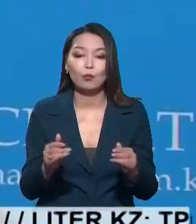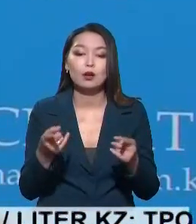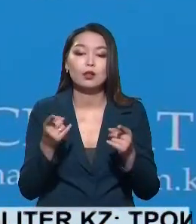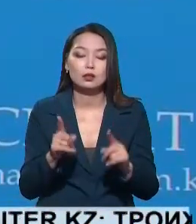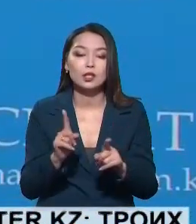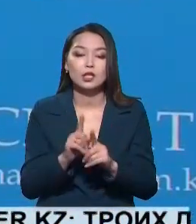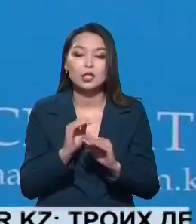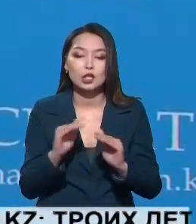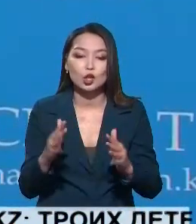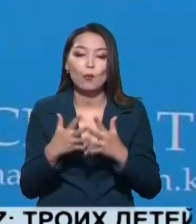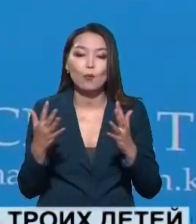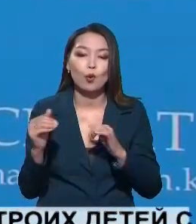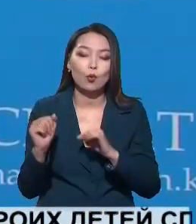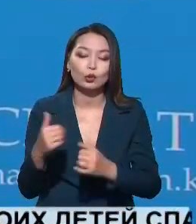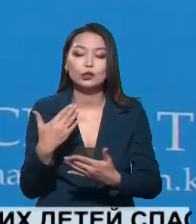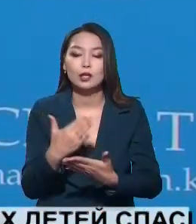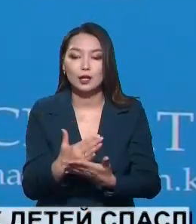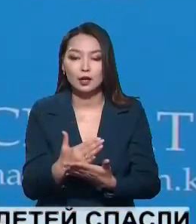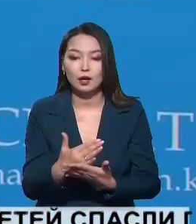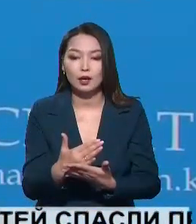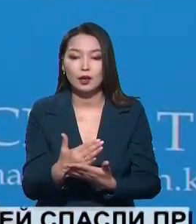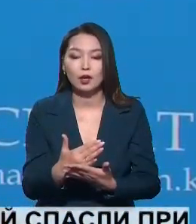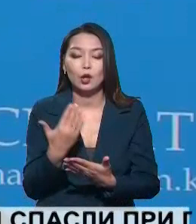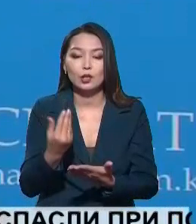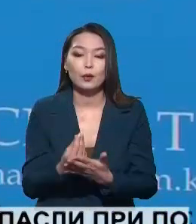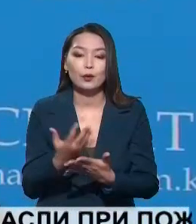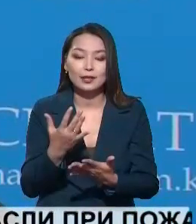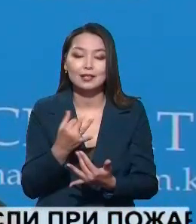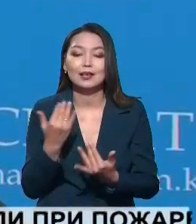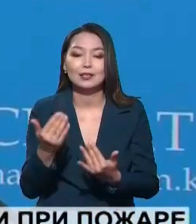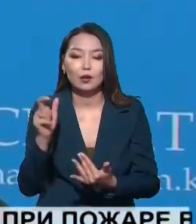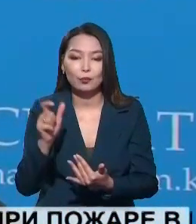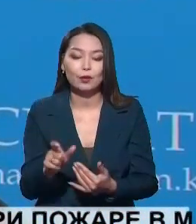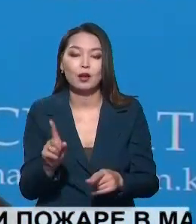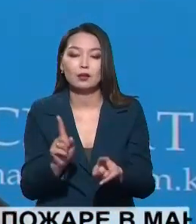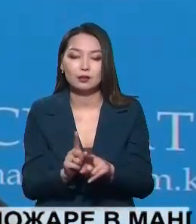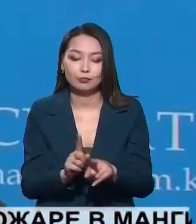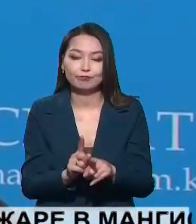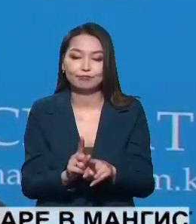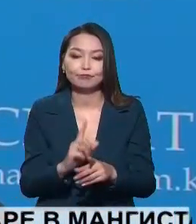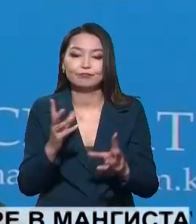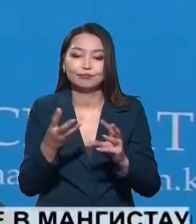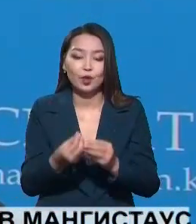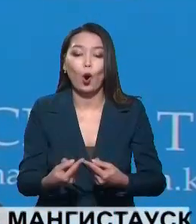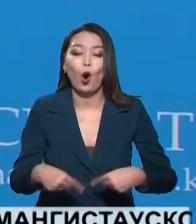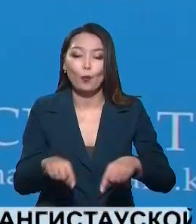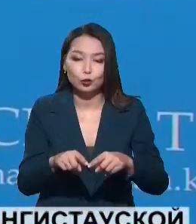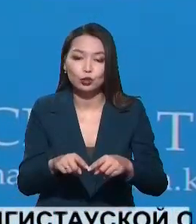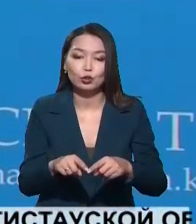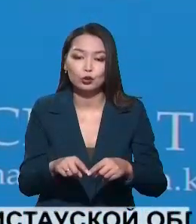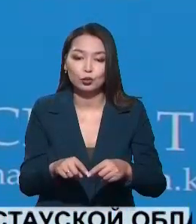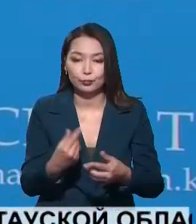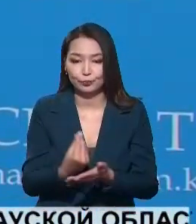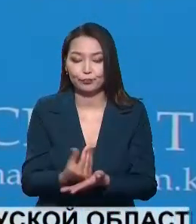защищены, так как и в школьных, и дошкольных организациях, и в обществе идет